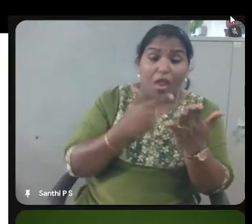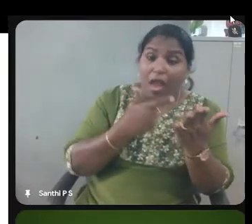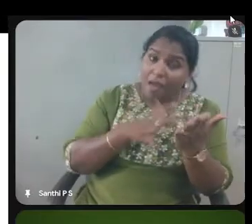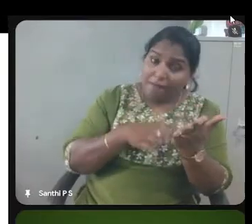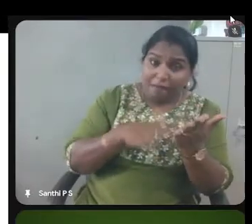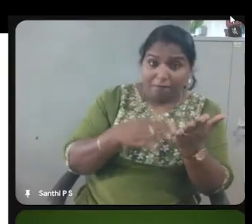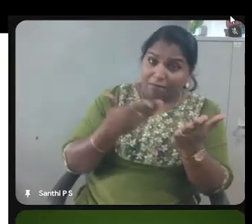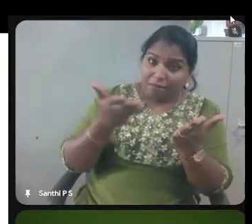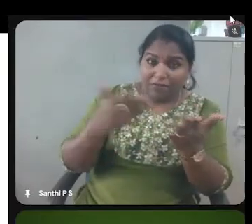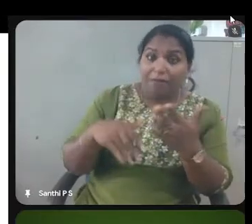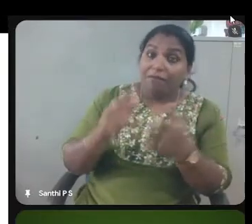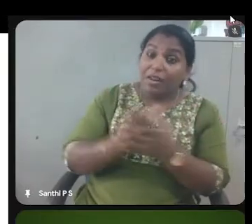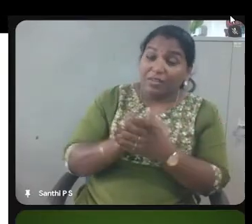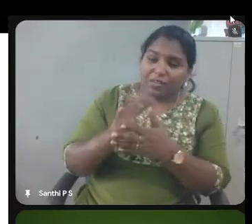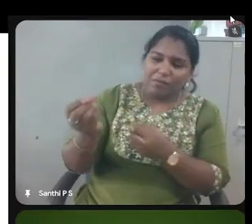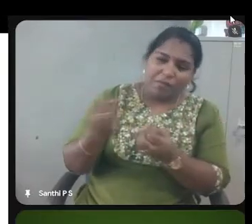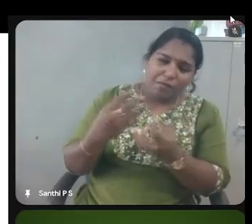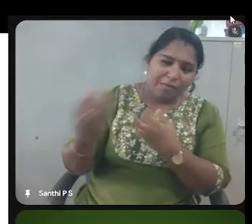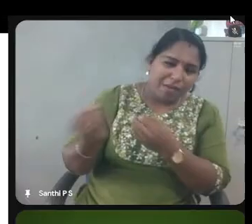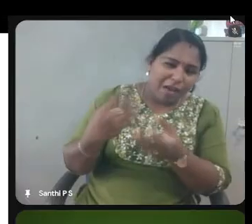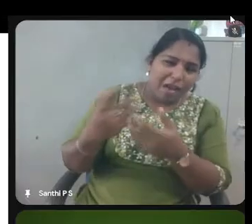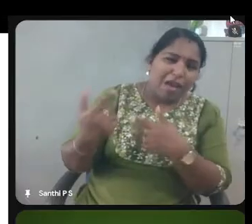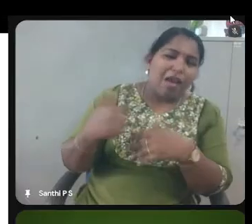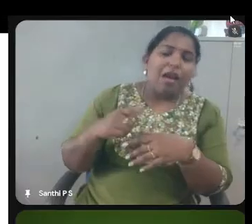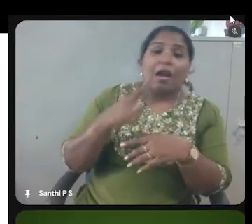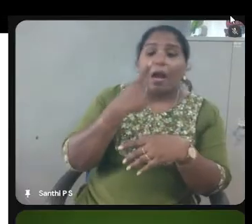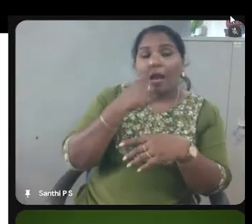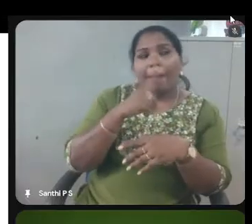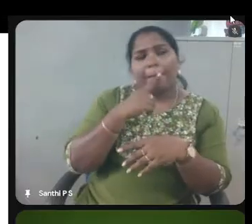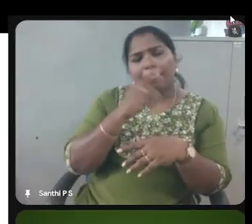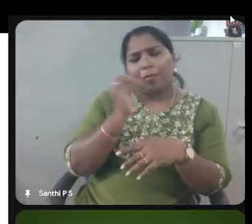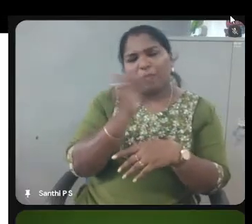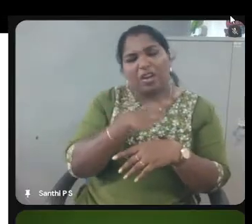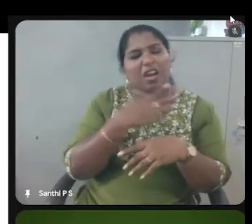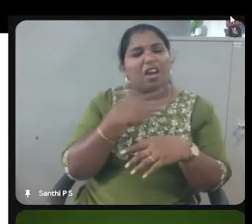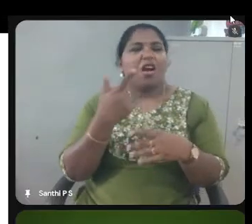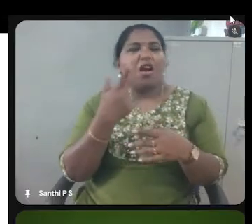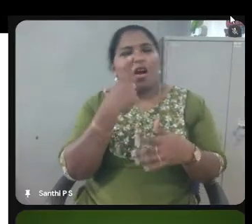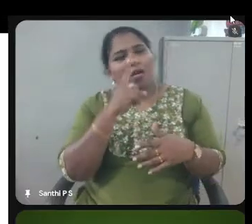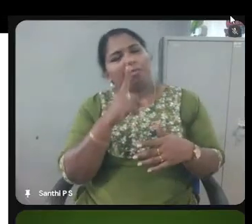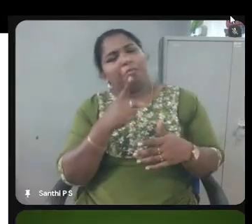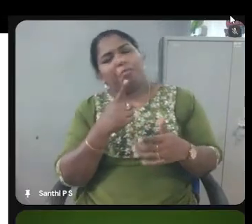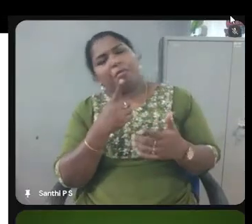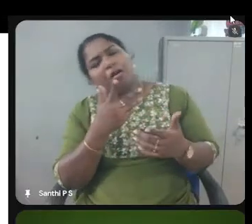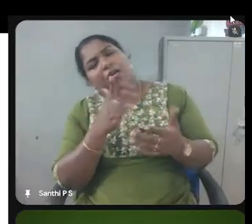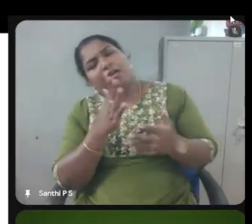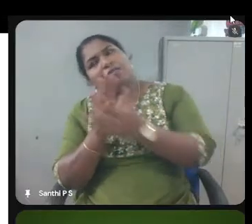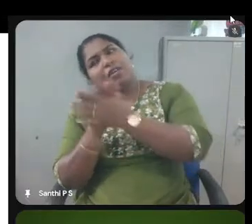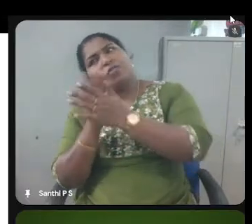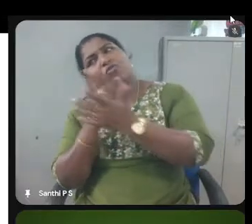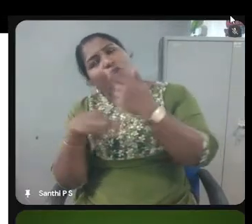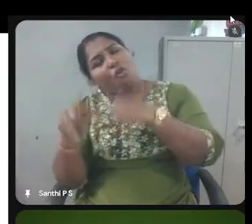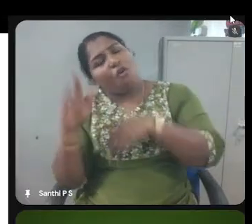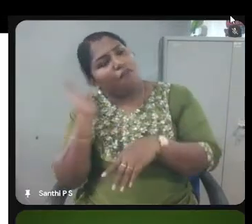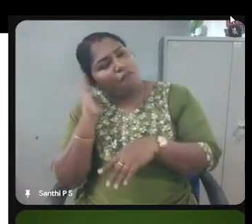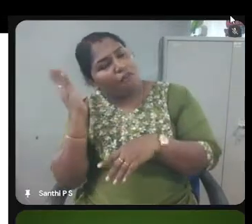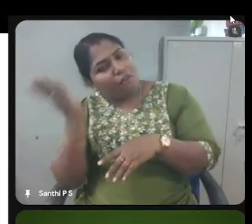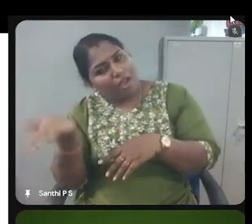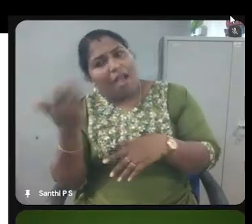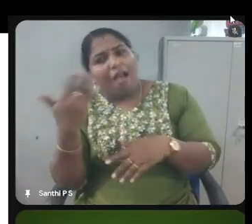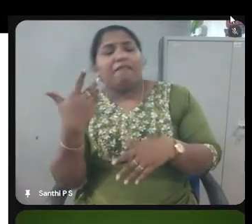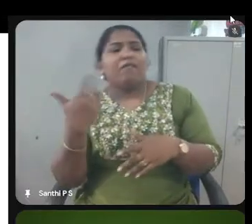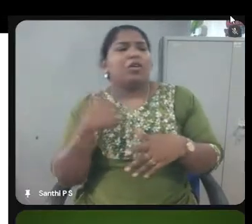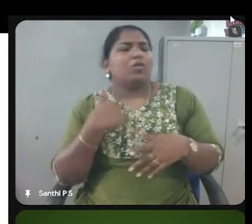പറയുമല്ലോ. അപ്പൊ ഇവര് വന്നിട്ട് നമ്മളോട് പറയും, ഉമ്മ ഞങ്ങൾക്ക് ഫോൺ തരുന്നില്ല, എല്ലാ കുട്ടികളും നോക്കുന്നുണ്ട്, കംപ്ലൈന്റ്